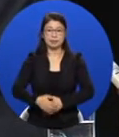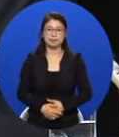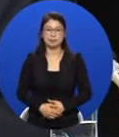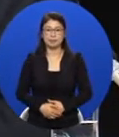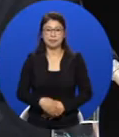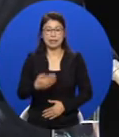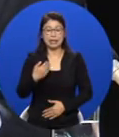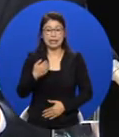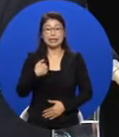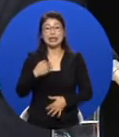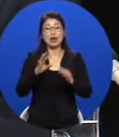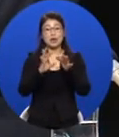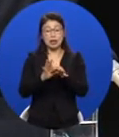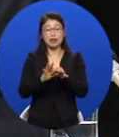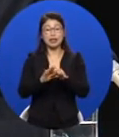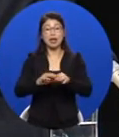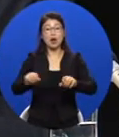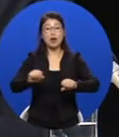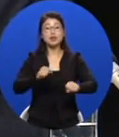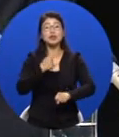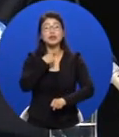자기가 속한 예산 얼마입니까?